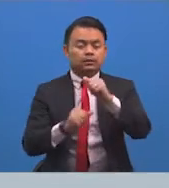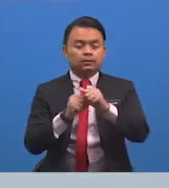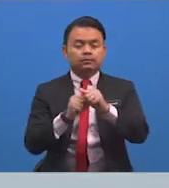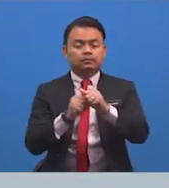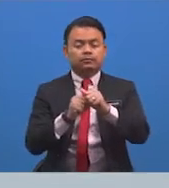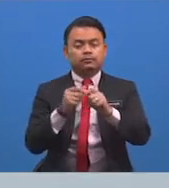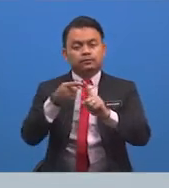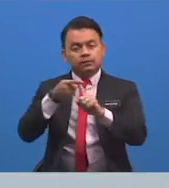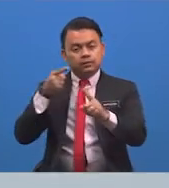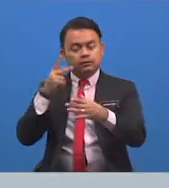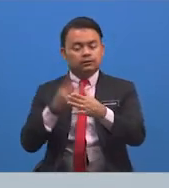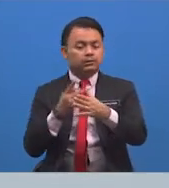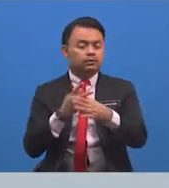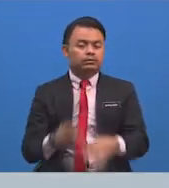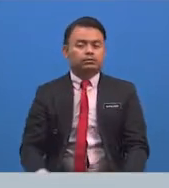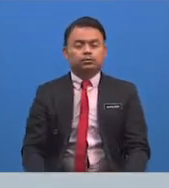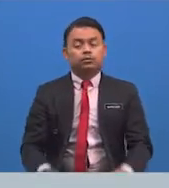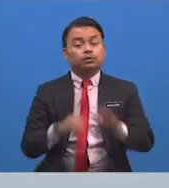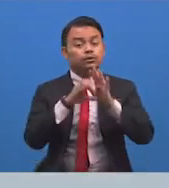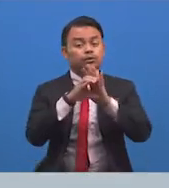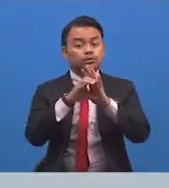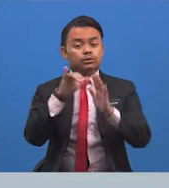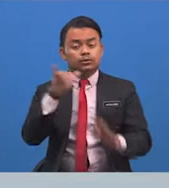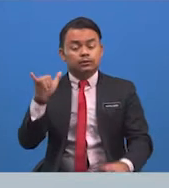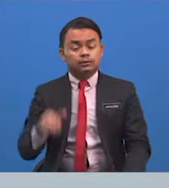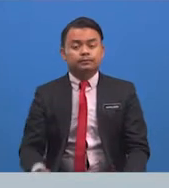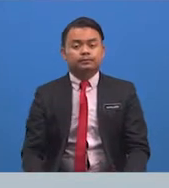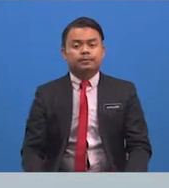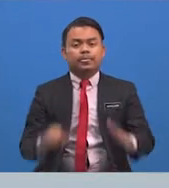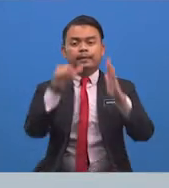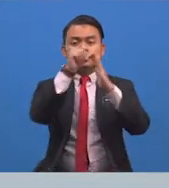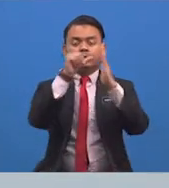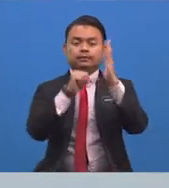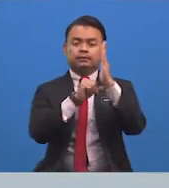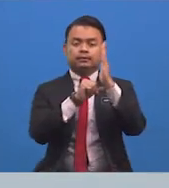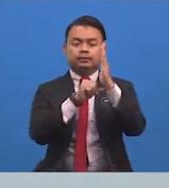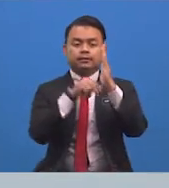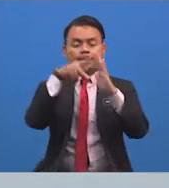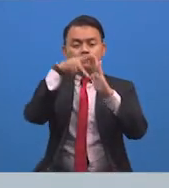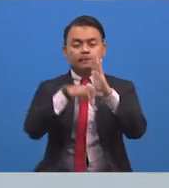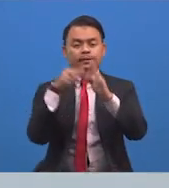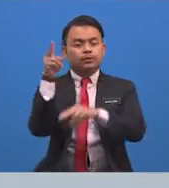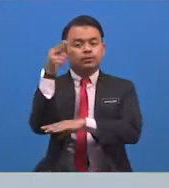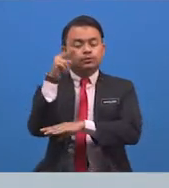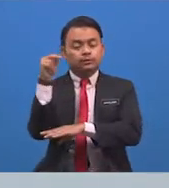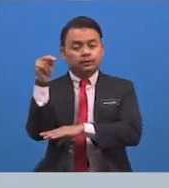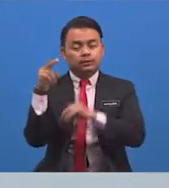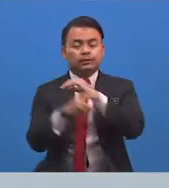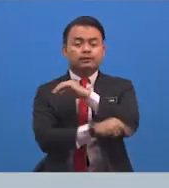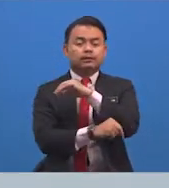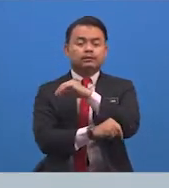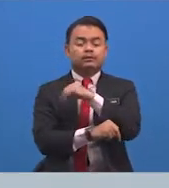terganggu. Sebagai contohnya ialah Akta Perhutanan Negara